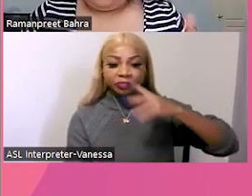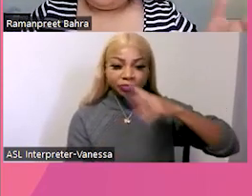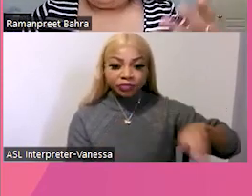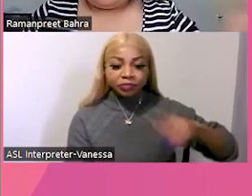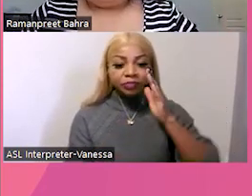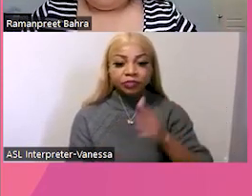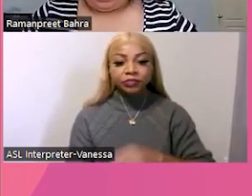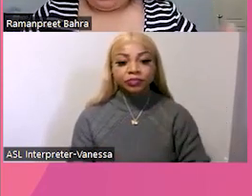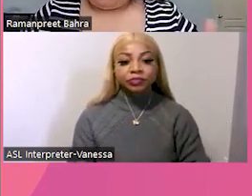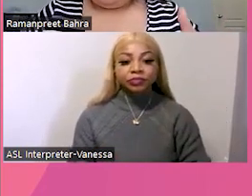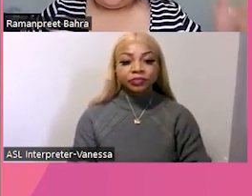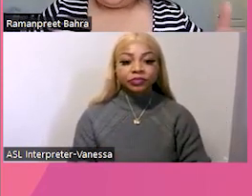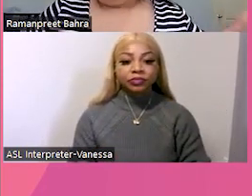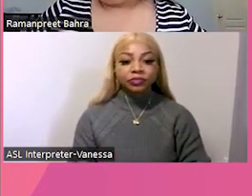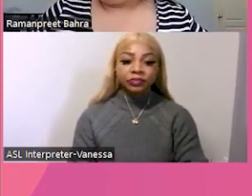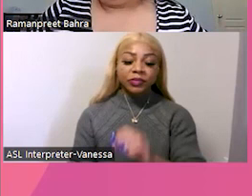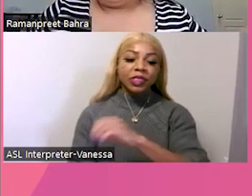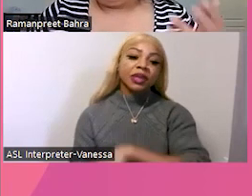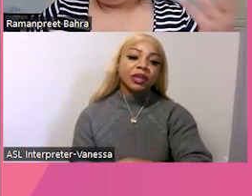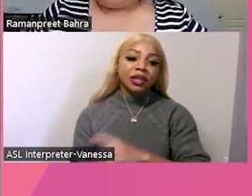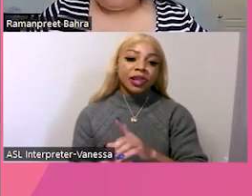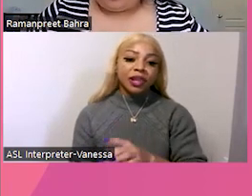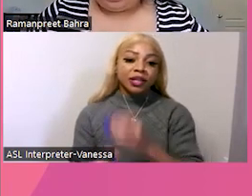moins explorés. Donc,